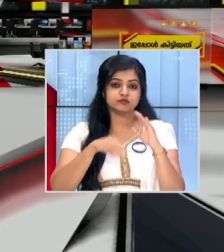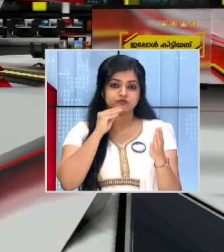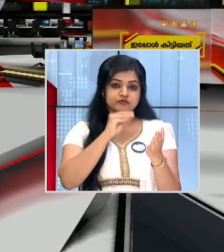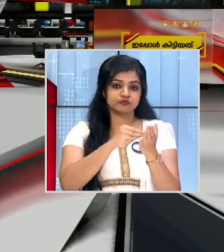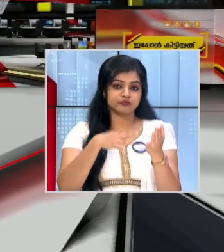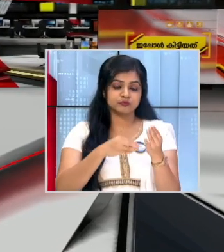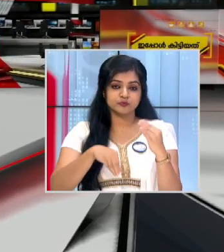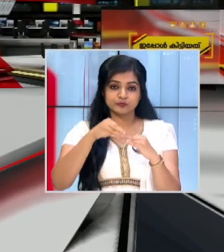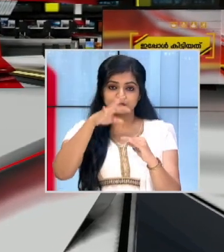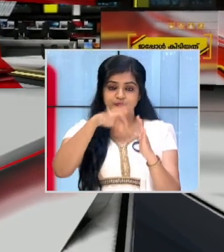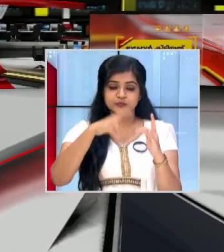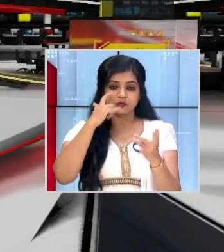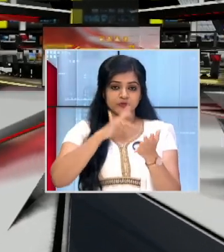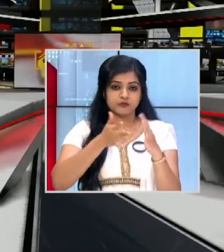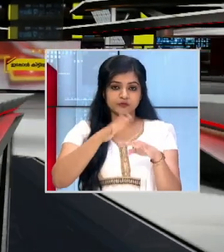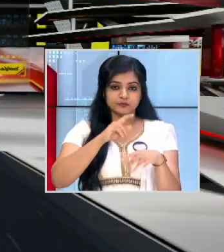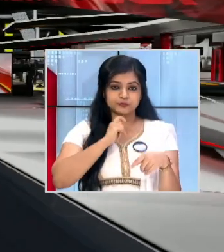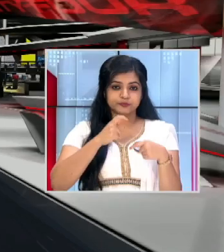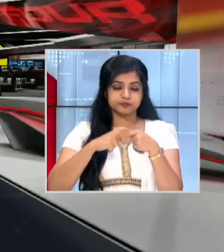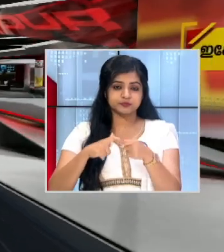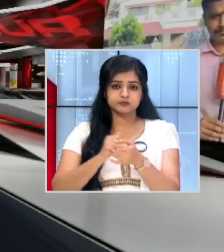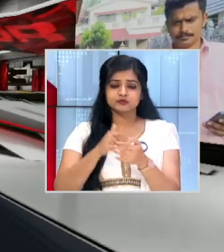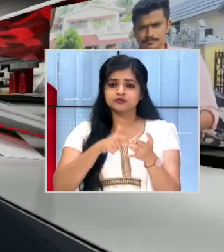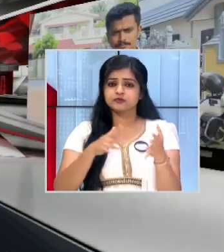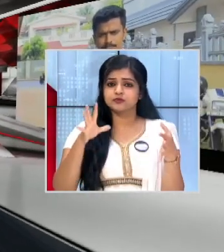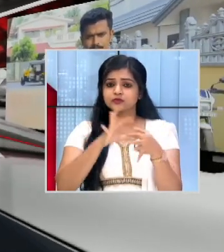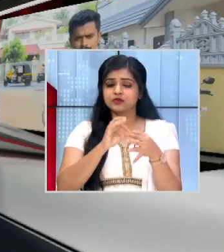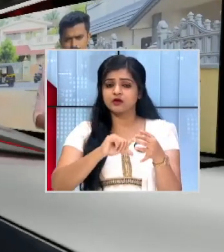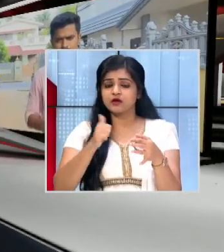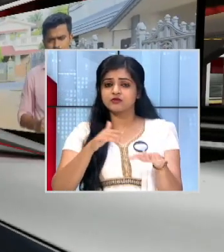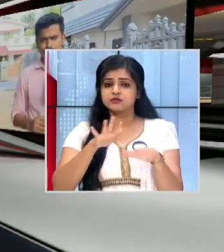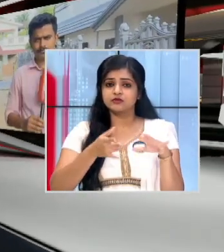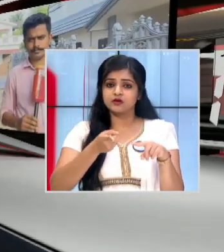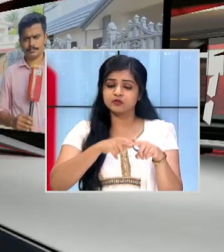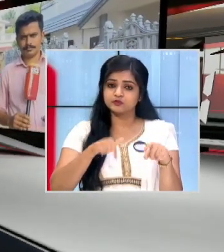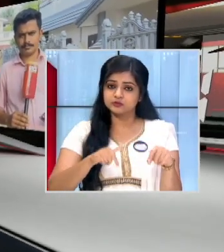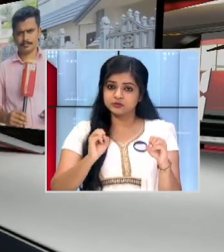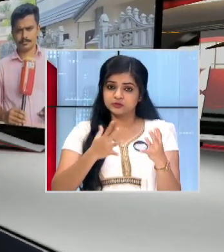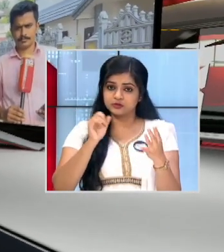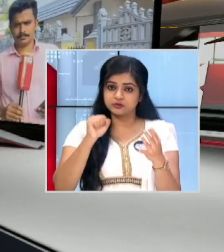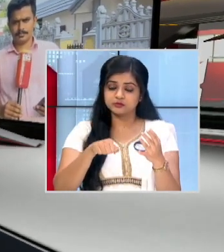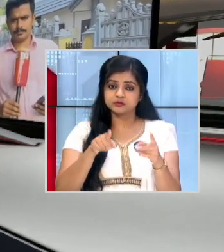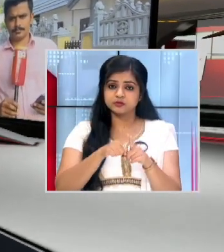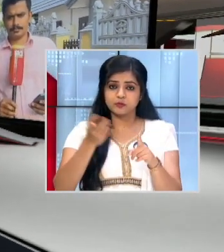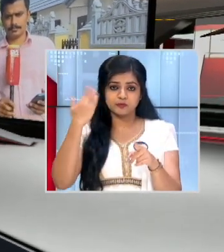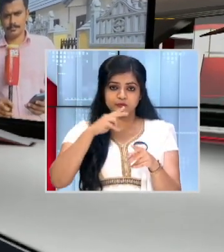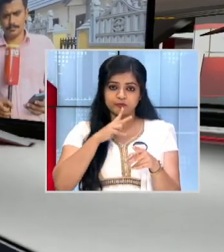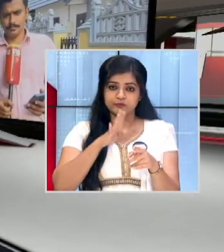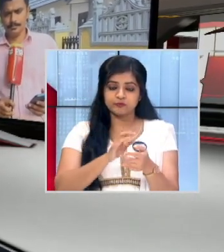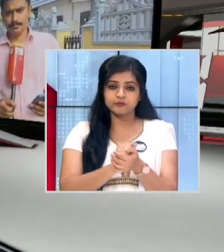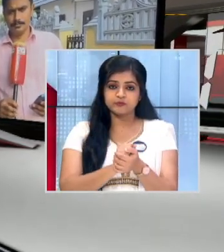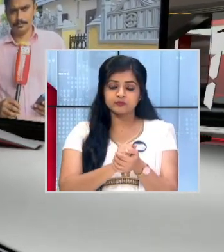കുറിച്ചു. സജോ ദേവസ്യ കണ്ണൂരിൽ നിന്ന് ചേരുന്നുണ്ട്. സജോ, ഇതുമായി ബന്ധപ്പെട്ട് മറ്റ് നടപടികളിലേക്ക് കടക്കുമെന്ന് അദ്ദേഹം മുൻപ് തന്നെ